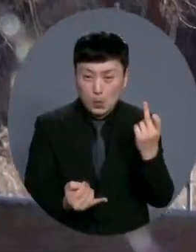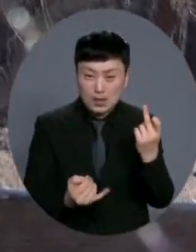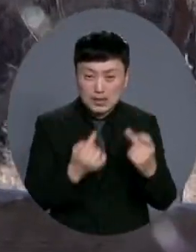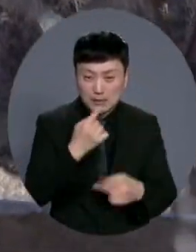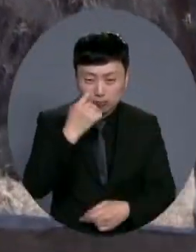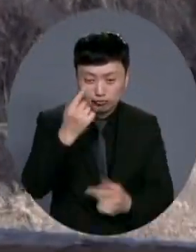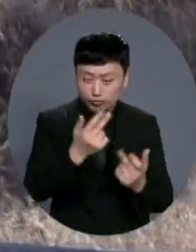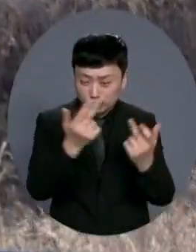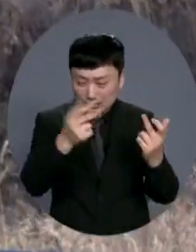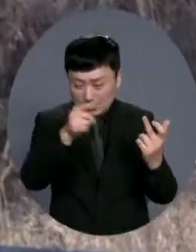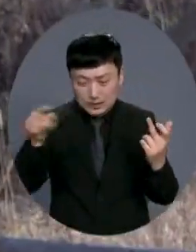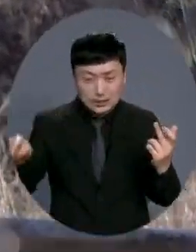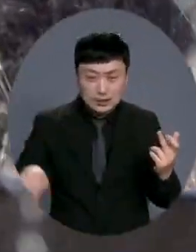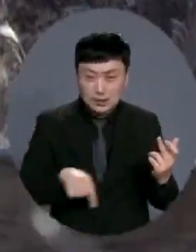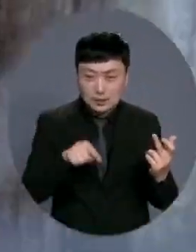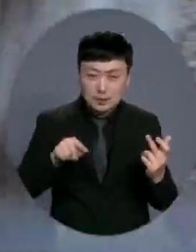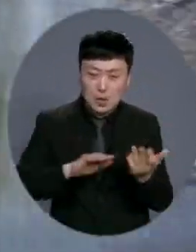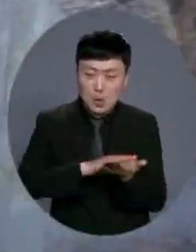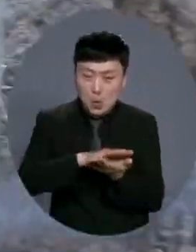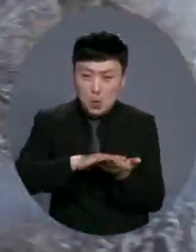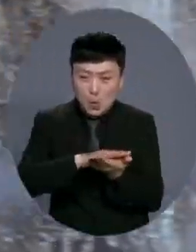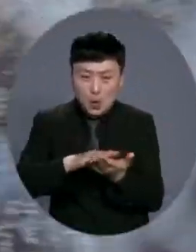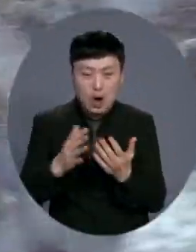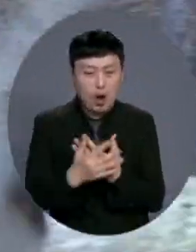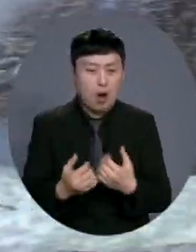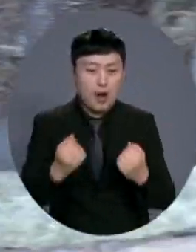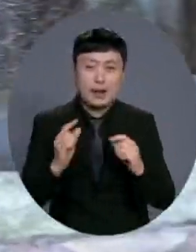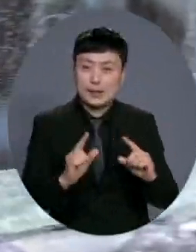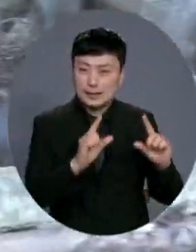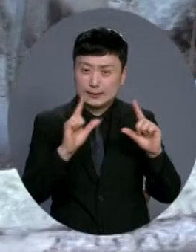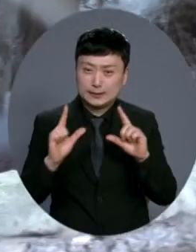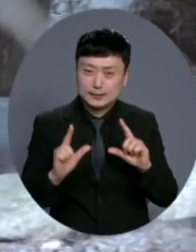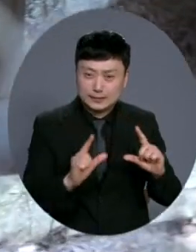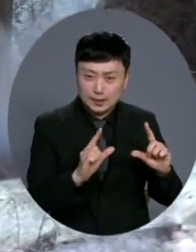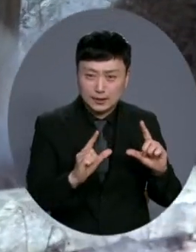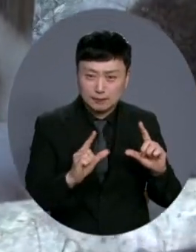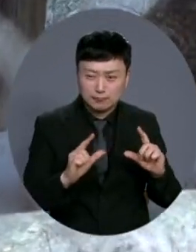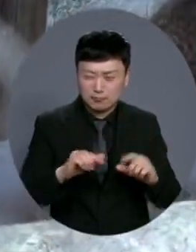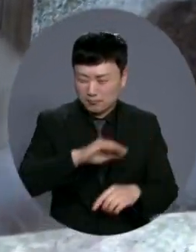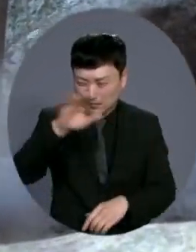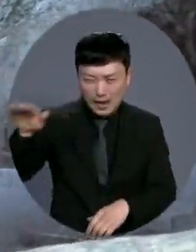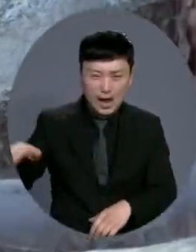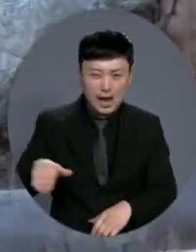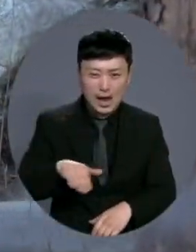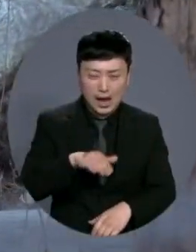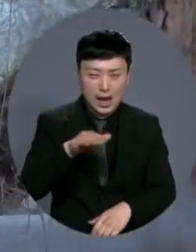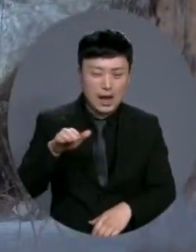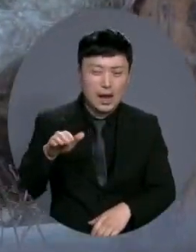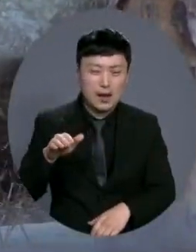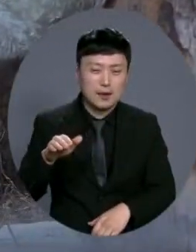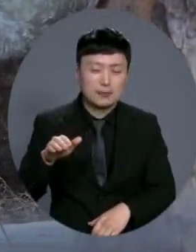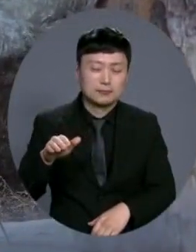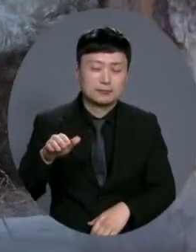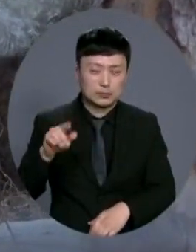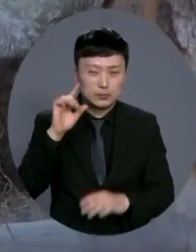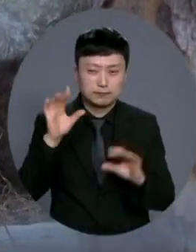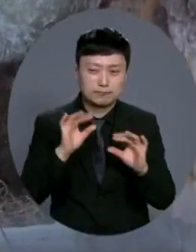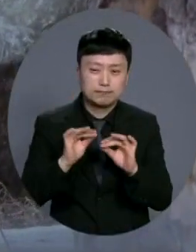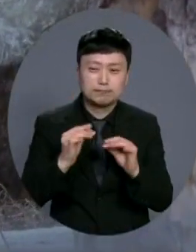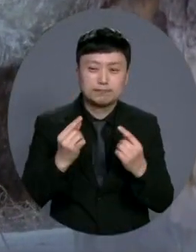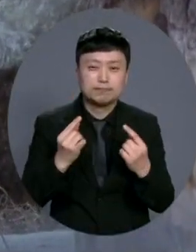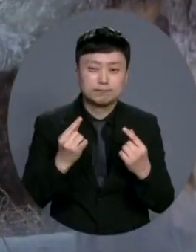자연환경을 마음껏 누비며 건강하게 생활하는게 많은 이들의 바람입니다 MBC 뉴스 김서연입니다